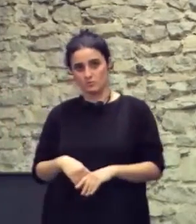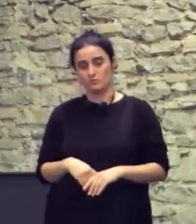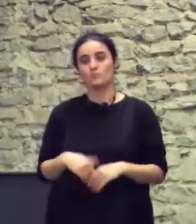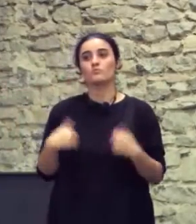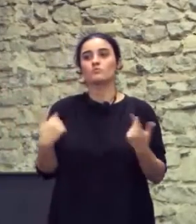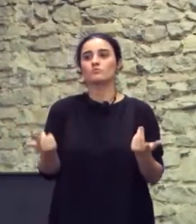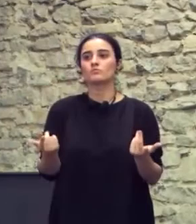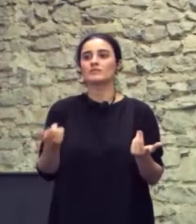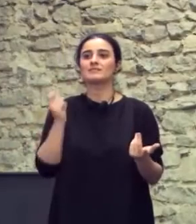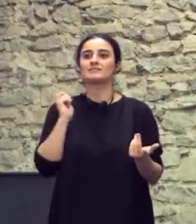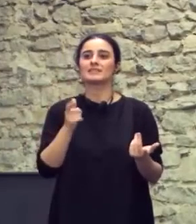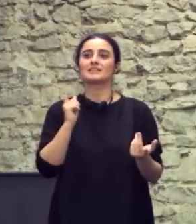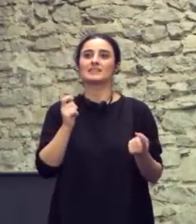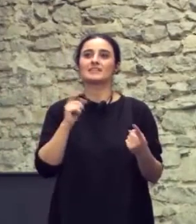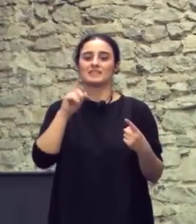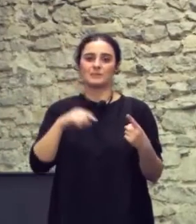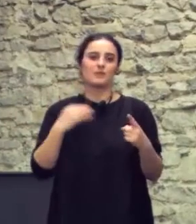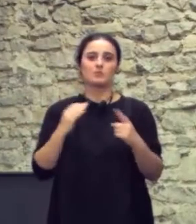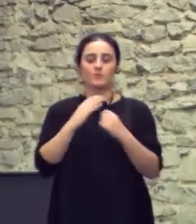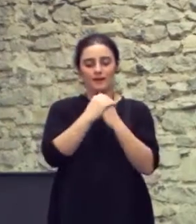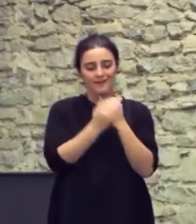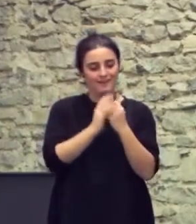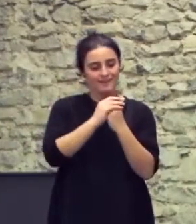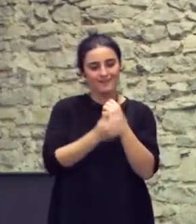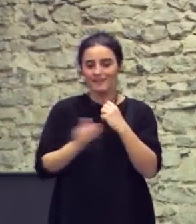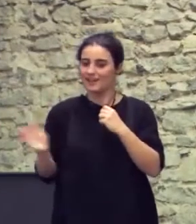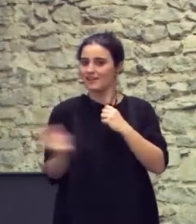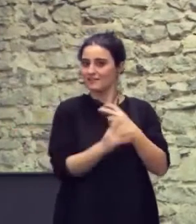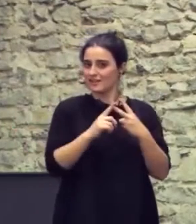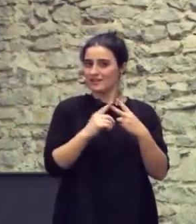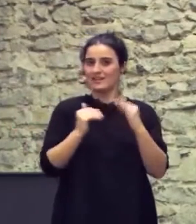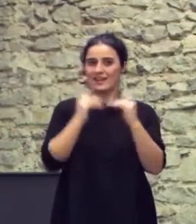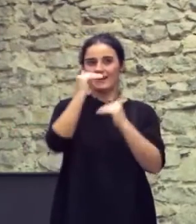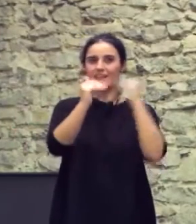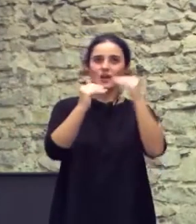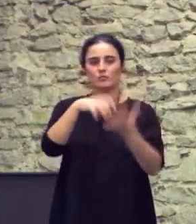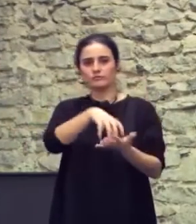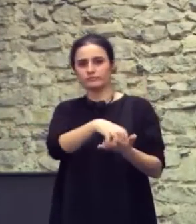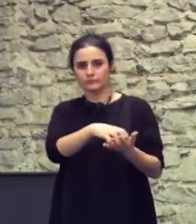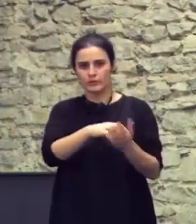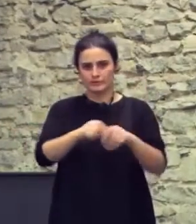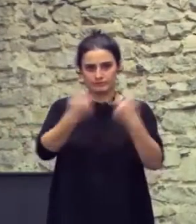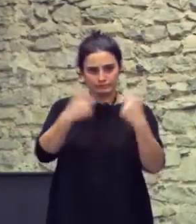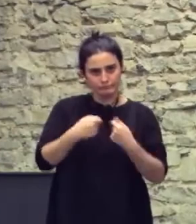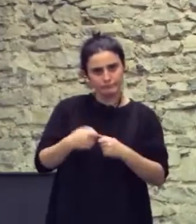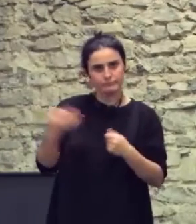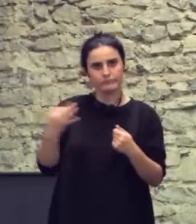Hortaz, paternalismoa albora utzi behar da, jerarkiak zalantzan jarri behar dira, eta ondo pentsatu ere bai